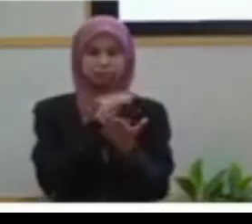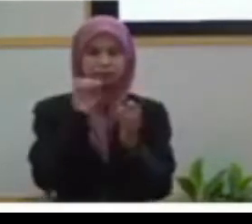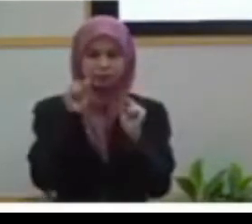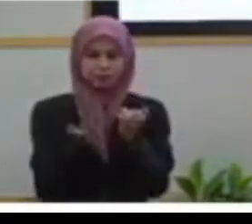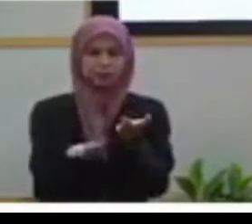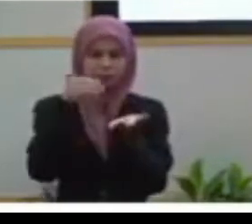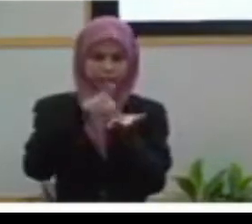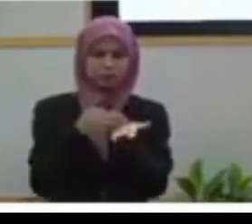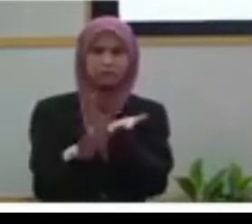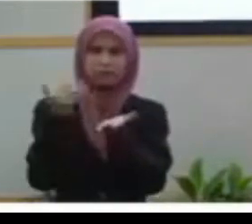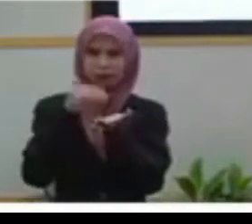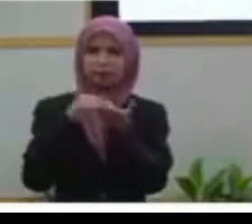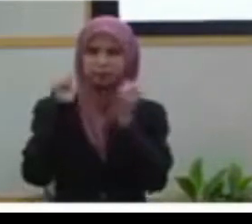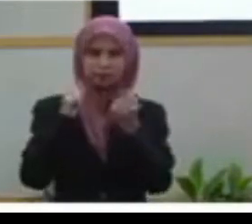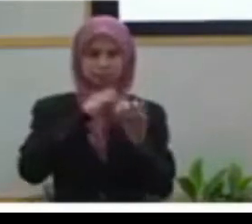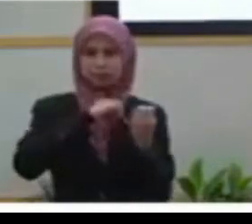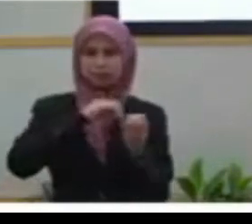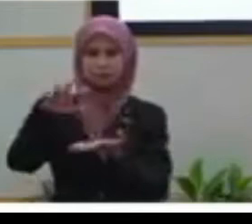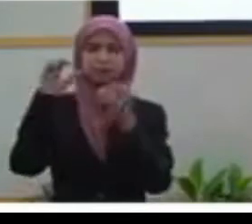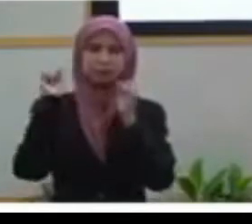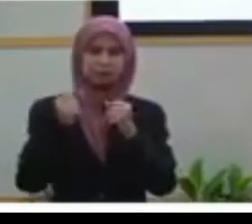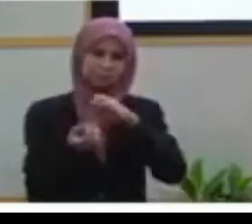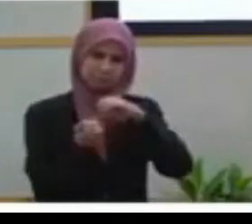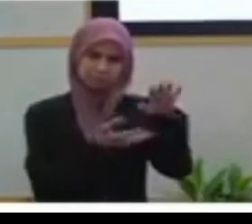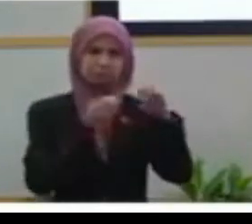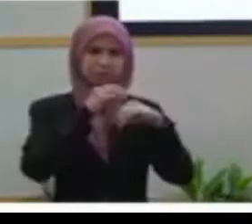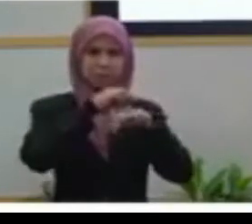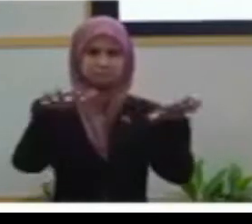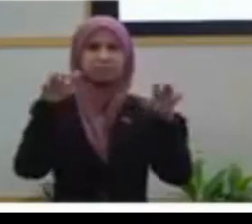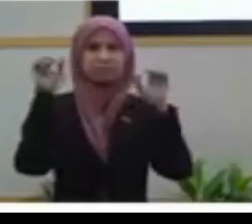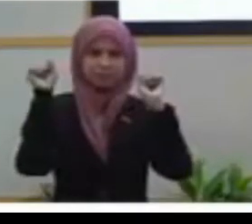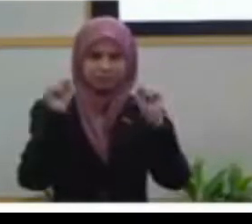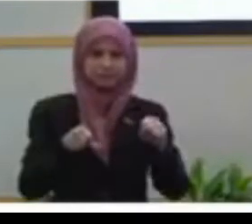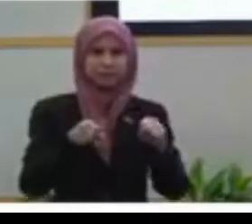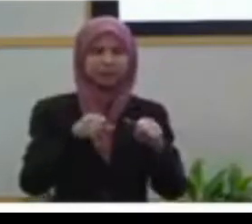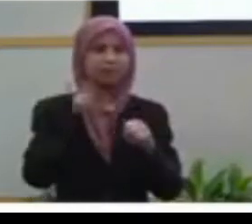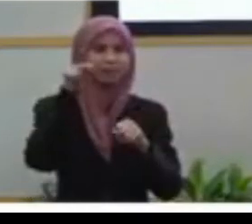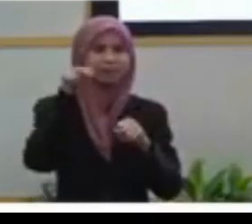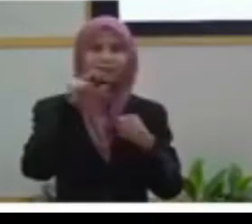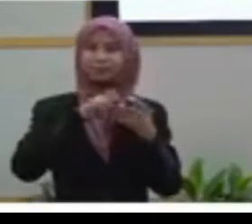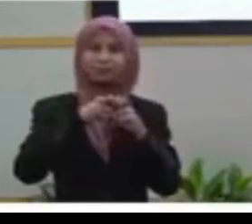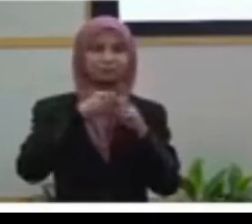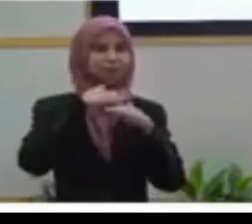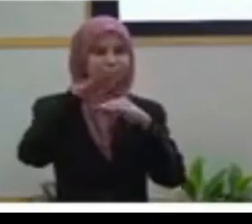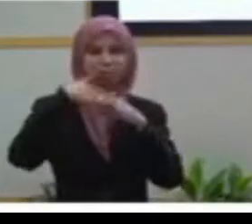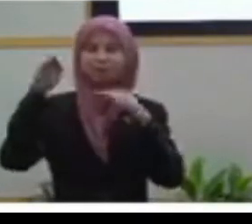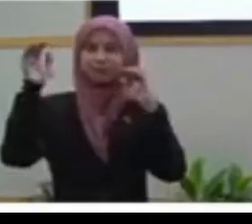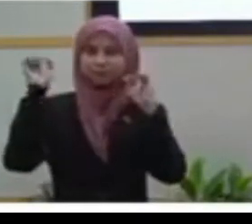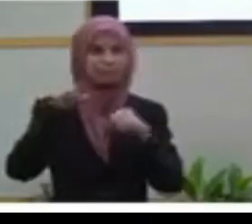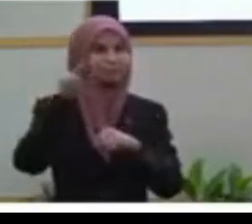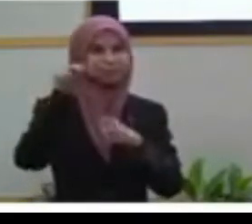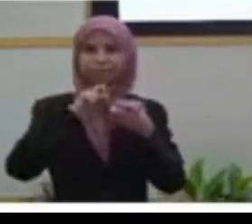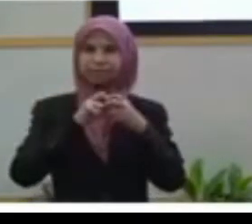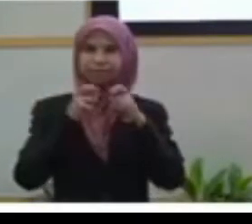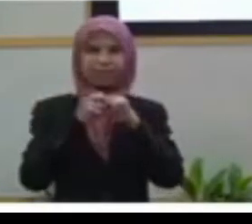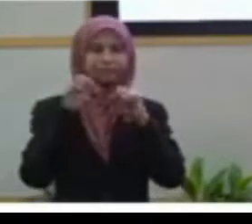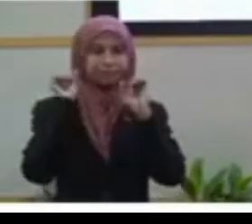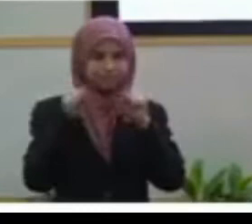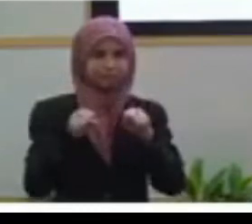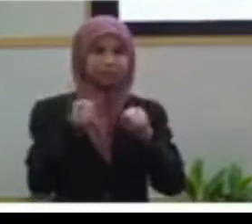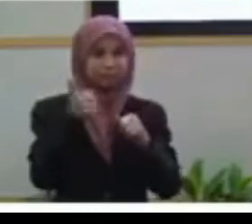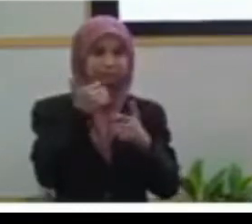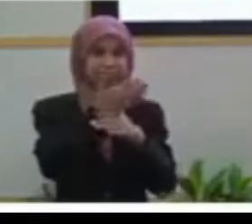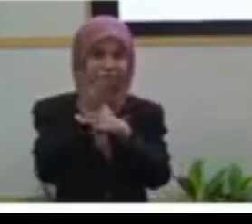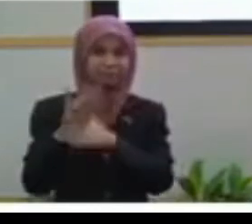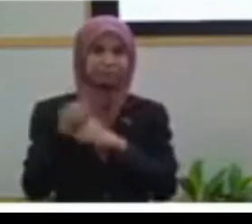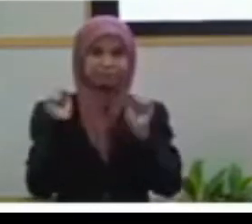boleh disebarkan, bukan ada sulit. Tidak ada masalah untuk disebarkan kepada sesiapa pun. Ahli majlis, boleh